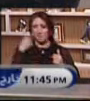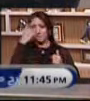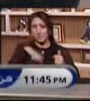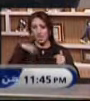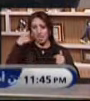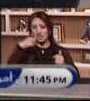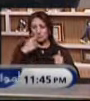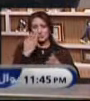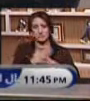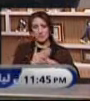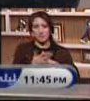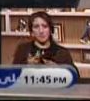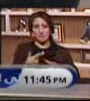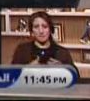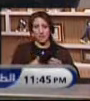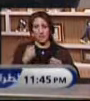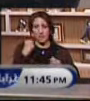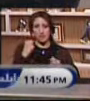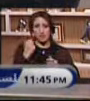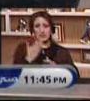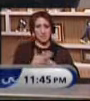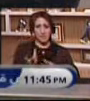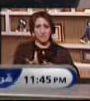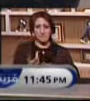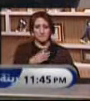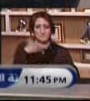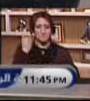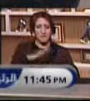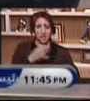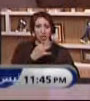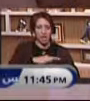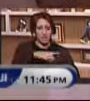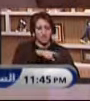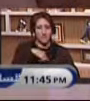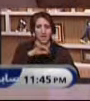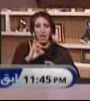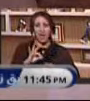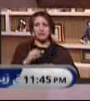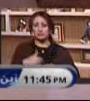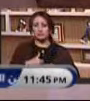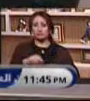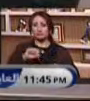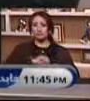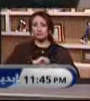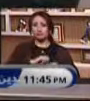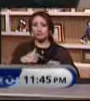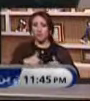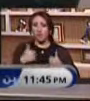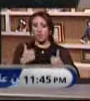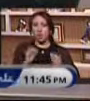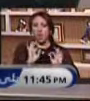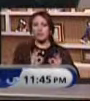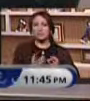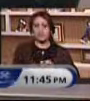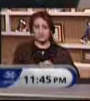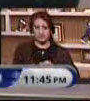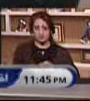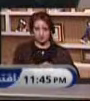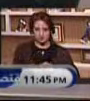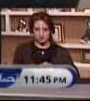قلوبهم، تلاقيهم متحجرين متجمدين حتى متبلد الحس. متبلد الحس يعني هل ده ايه